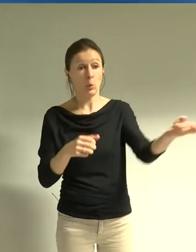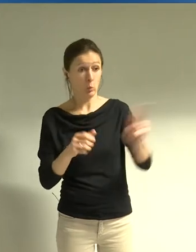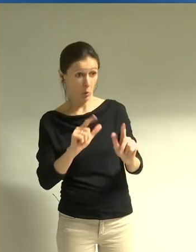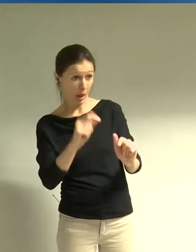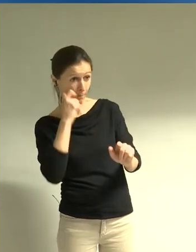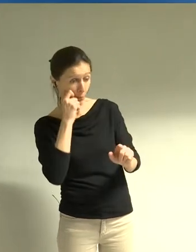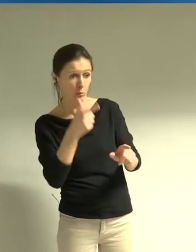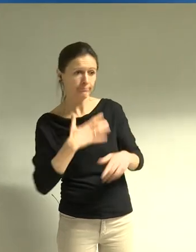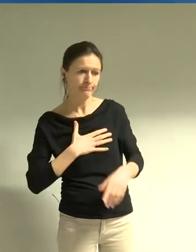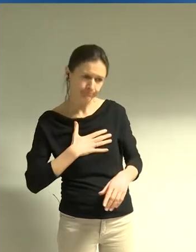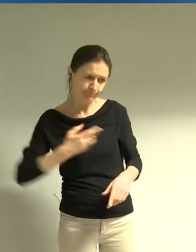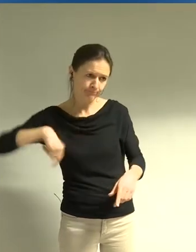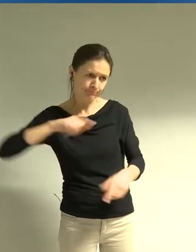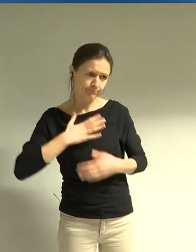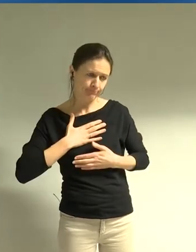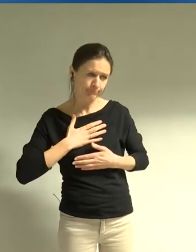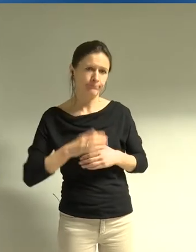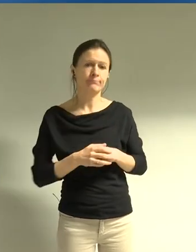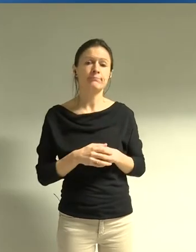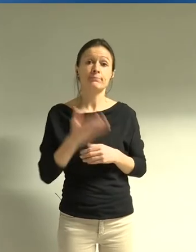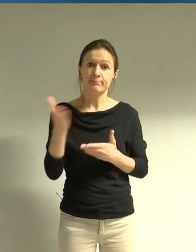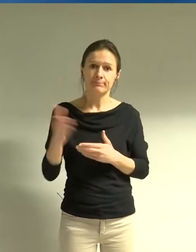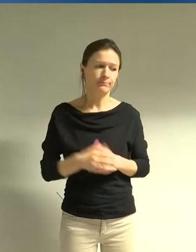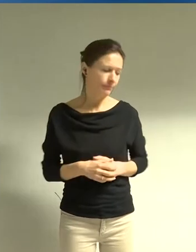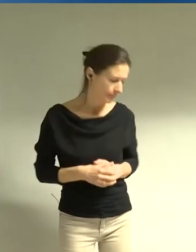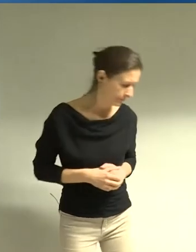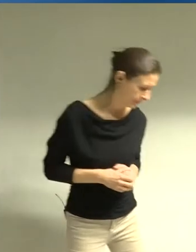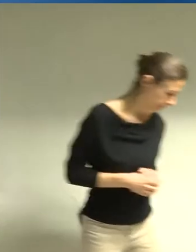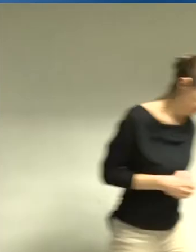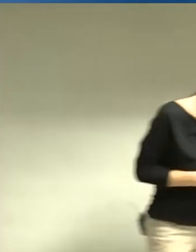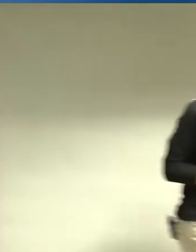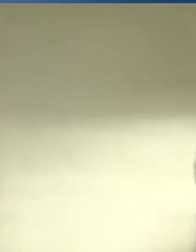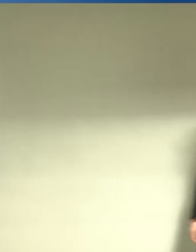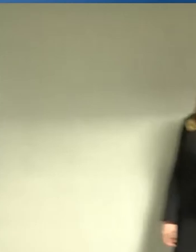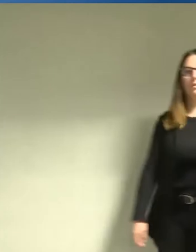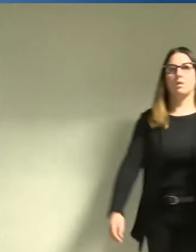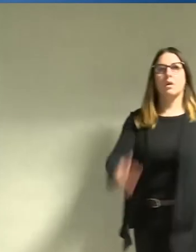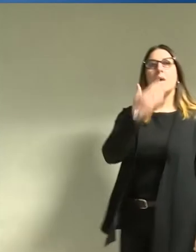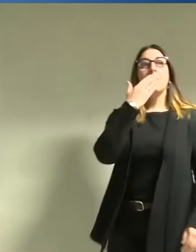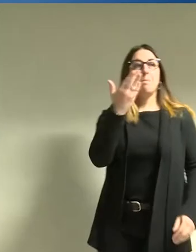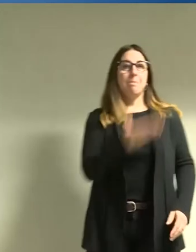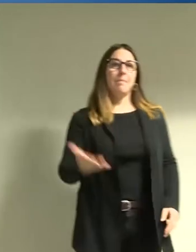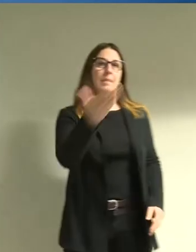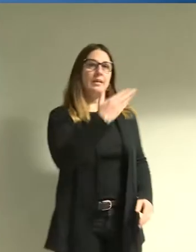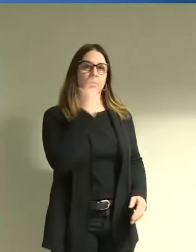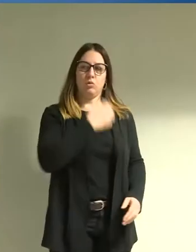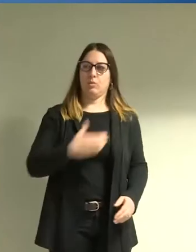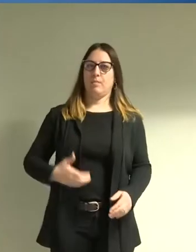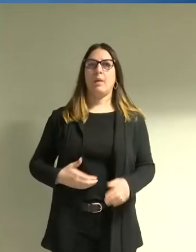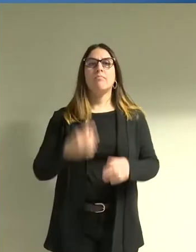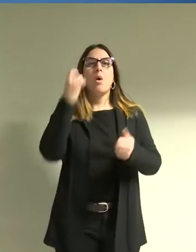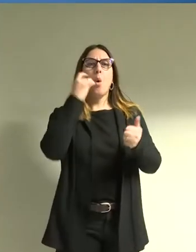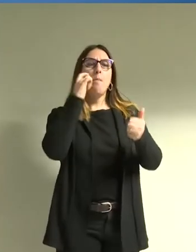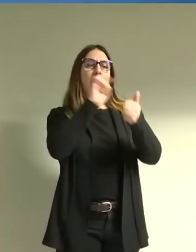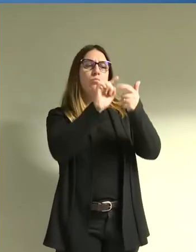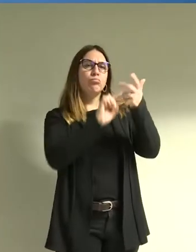parole merci monsieur le maire bonjour à toutes et à tous quelques remarques sur cette délibération tout d'abord un point